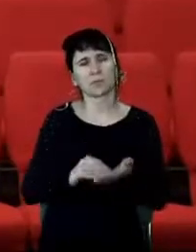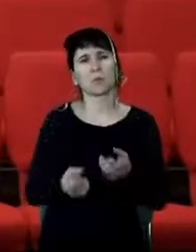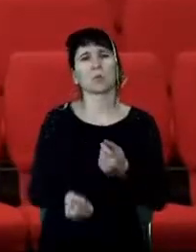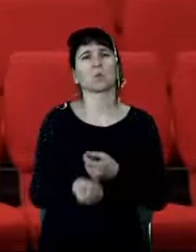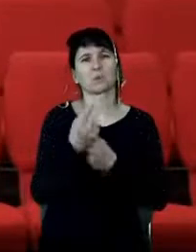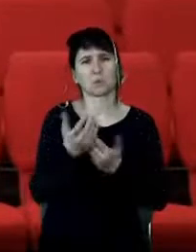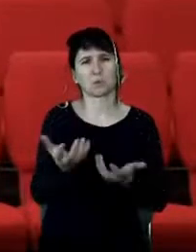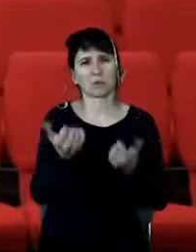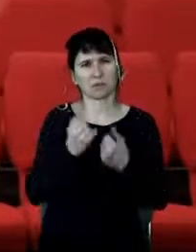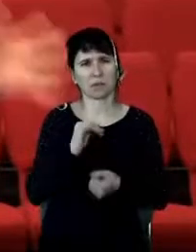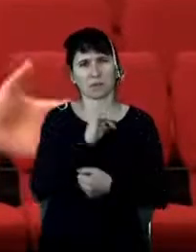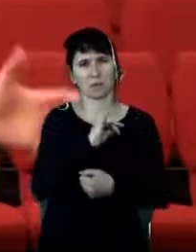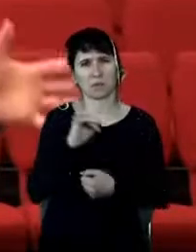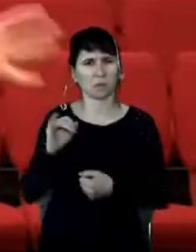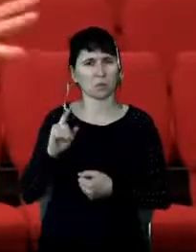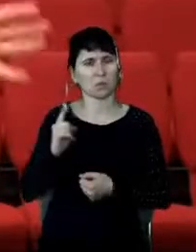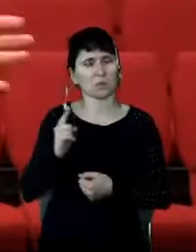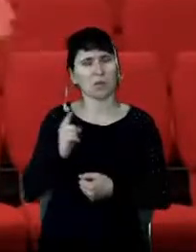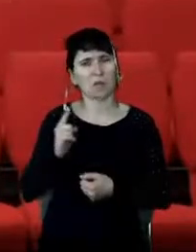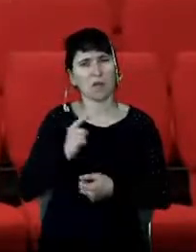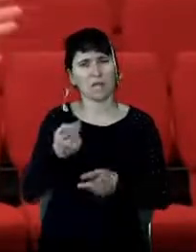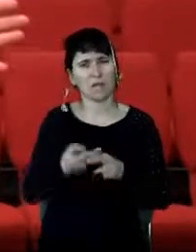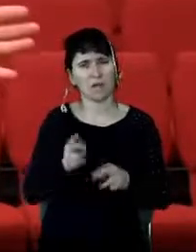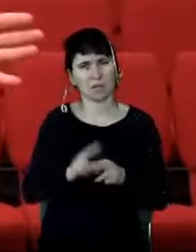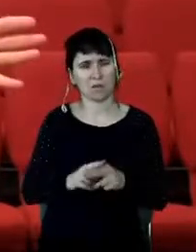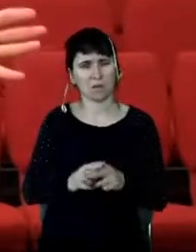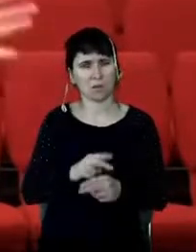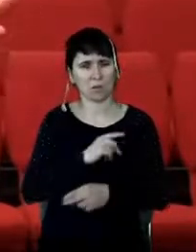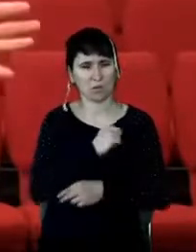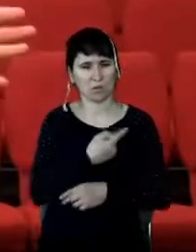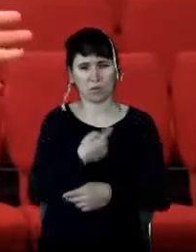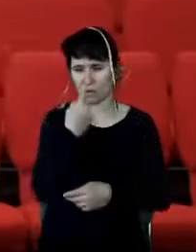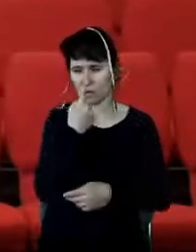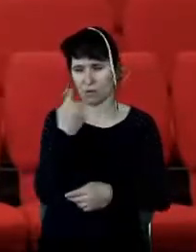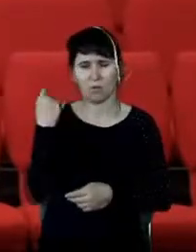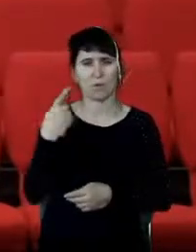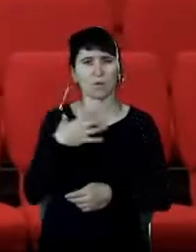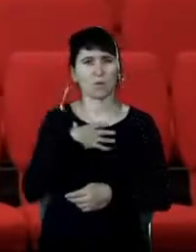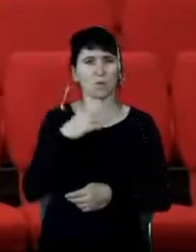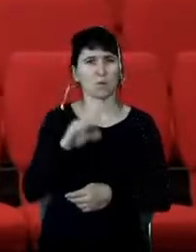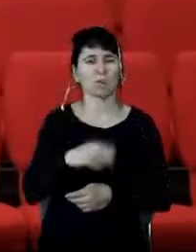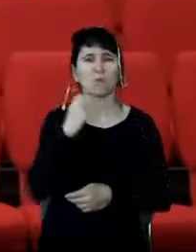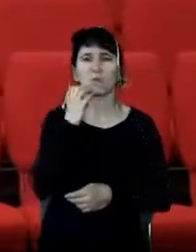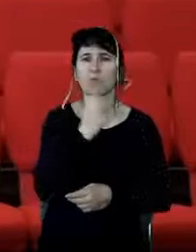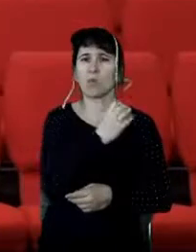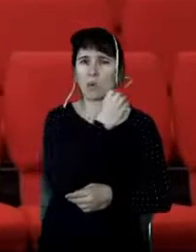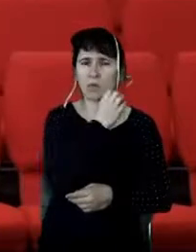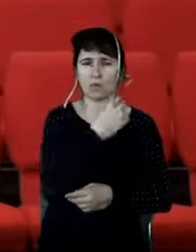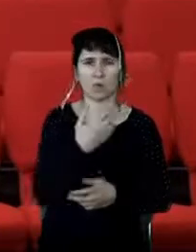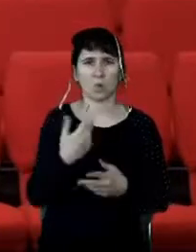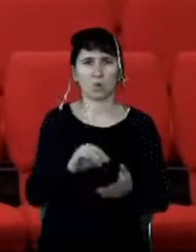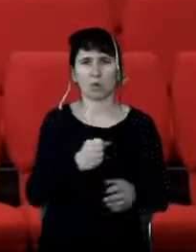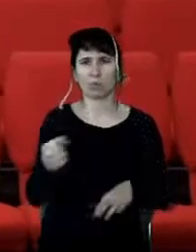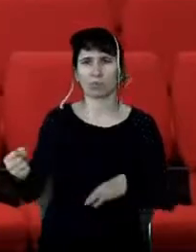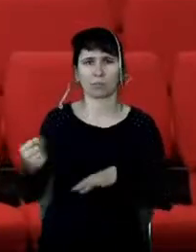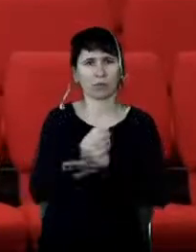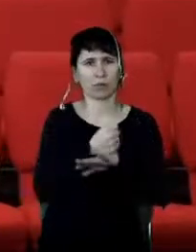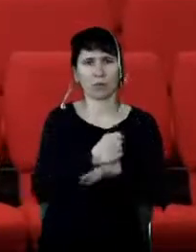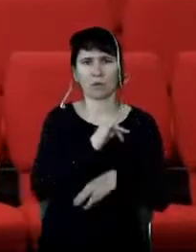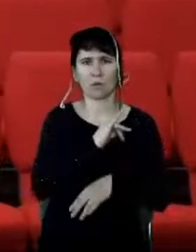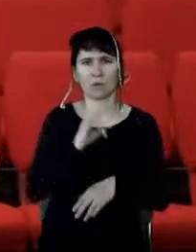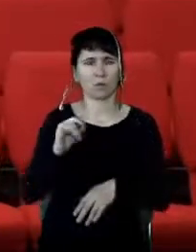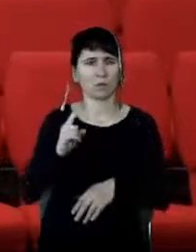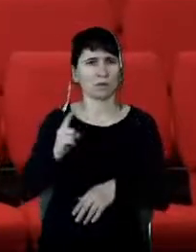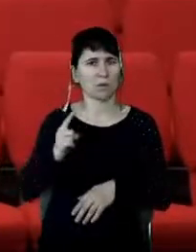Навину. Здається, буквально ось помер Мойсей і став Ісус Навин.